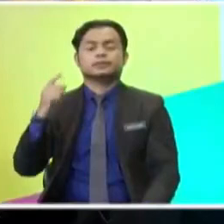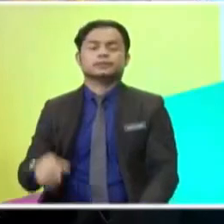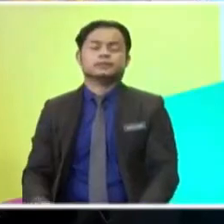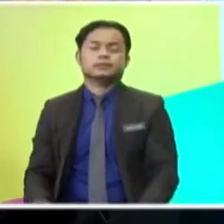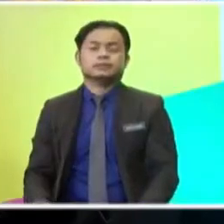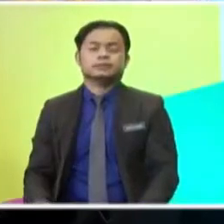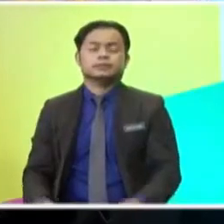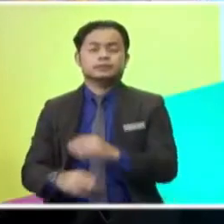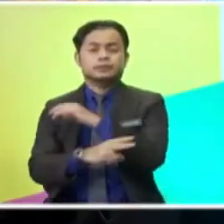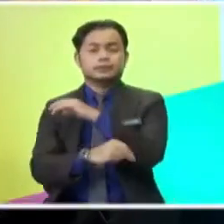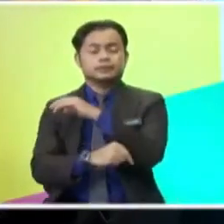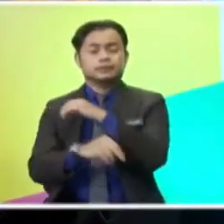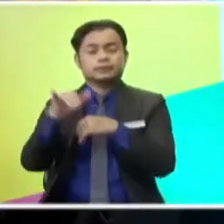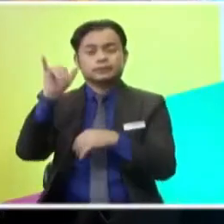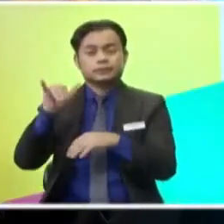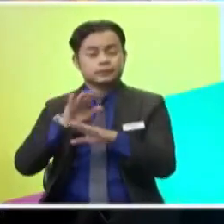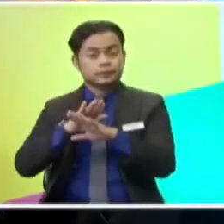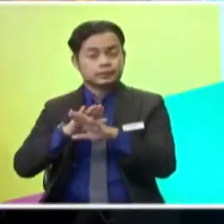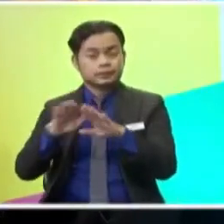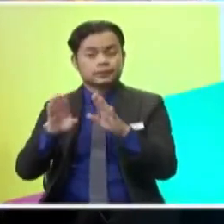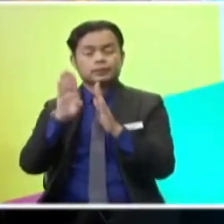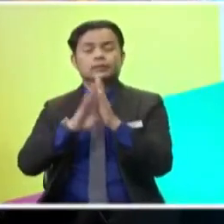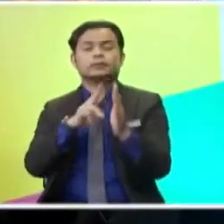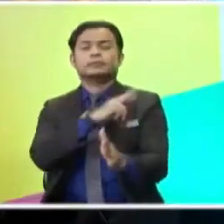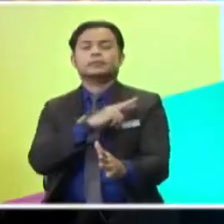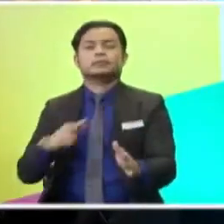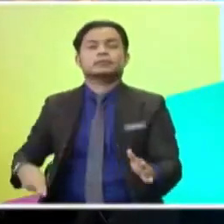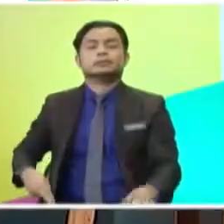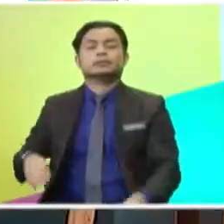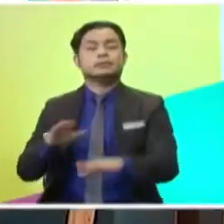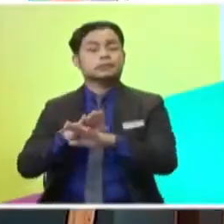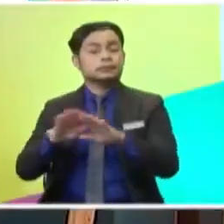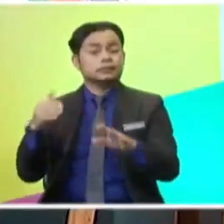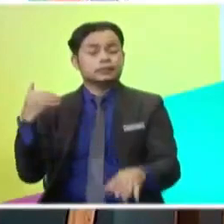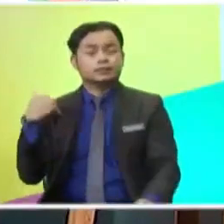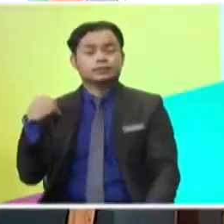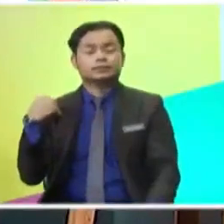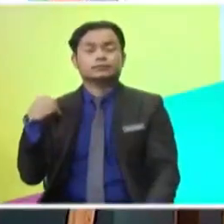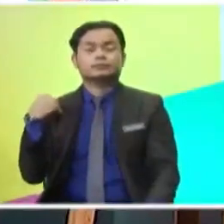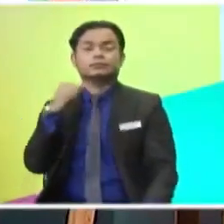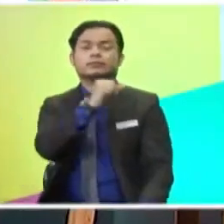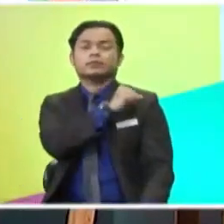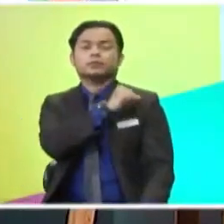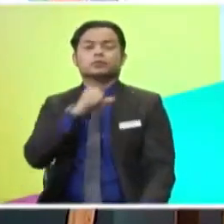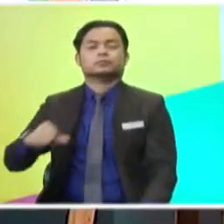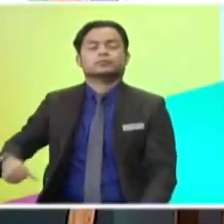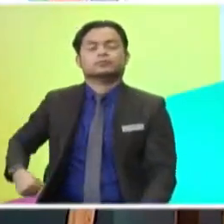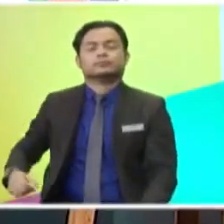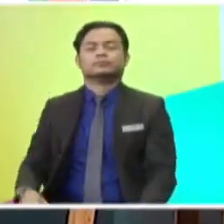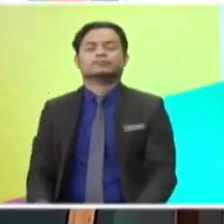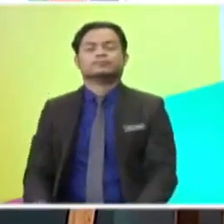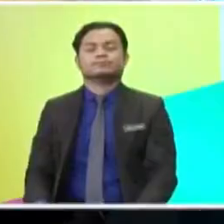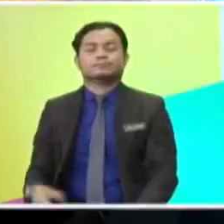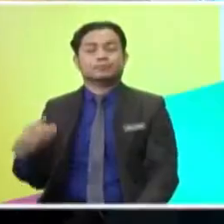beraja tak ada yang di-Pertuan Agong. Tidak ada lantik yang di-Pertuan Agong, ya. Okey, jadi kita nak buat aktiviti lagi lah, Kak Yu, sebab sebenarnya seronok aktiviti ni.